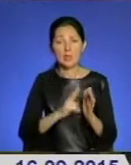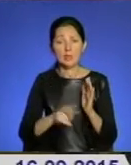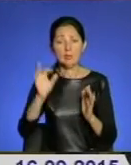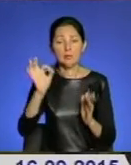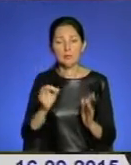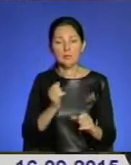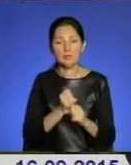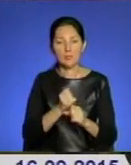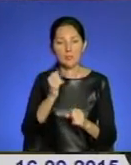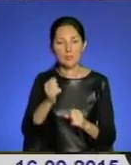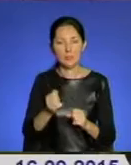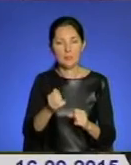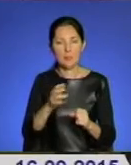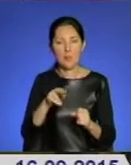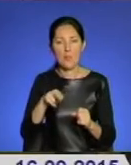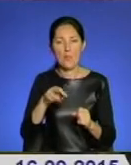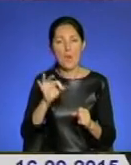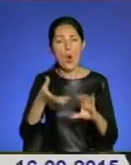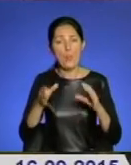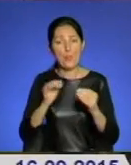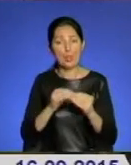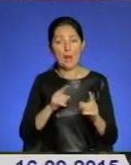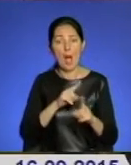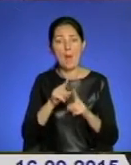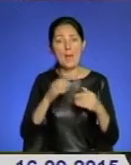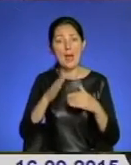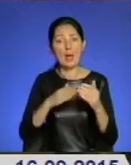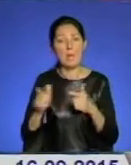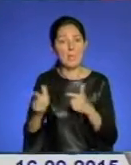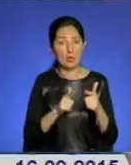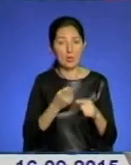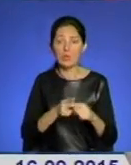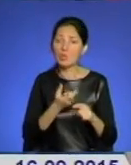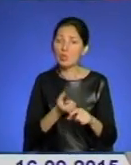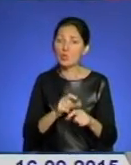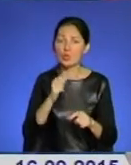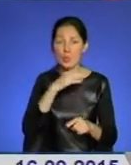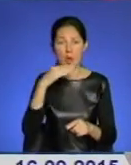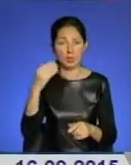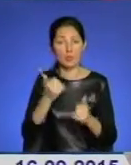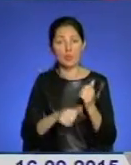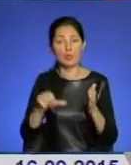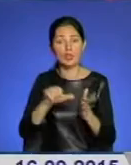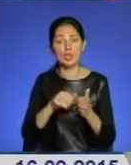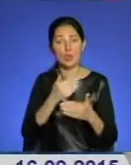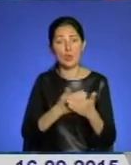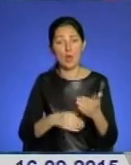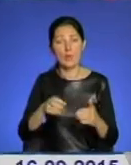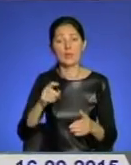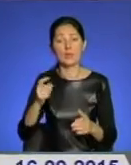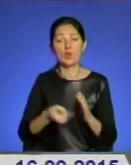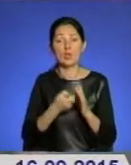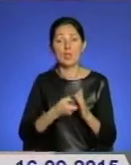65-70% працевлаштовані по підсумкам перепідготовки – це дуже багато. Серед учасників програми і Донецький